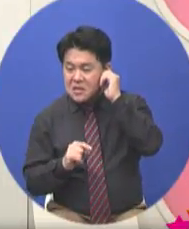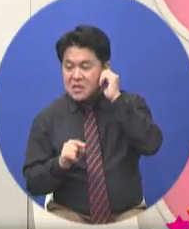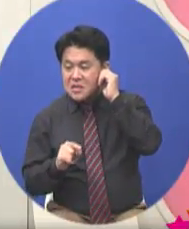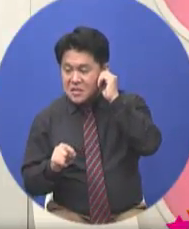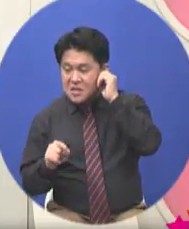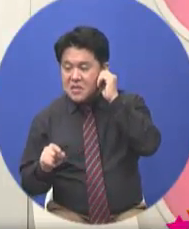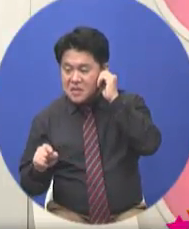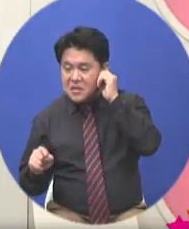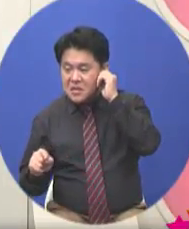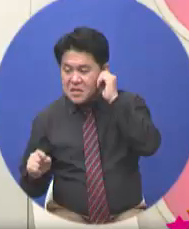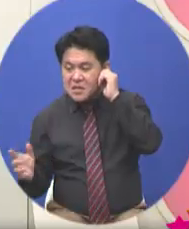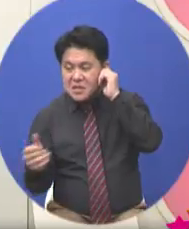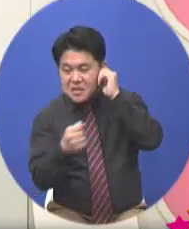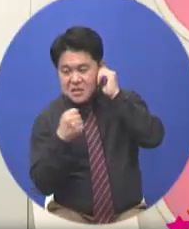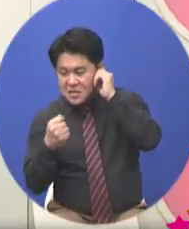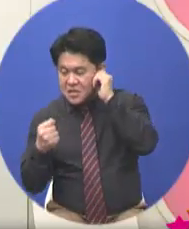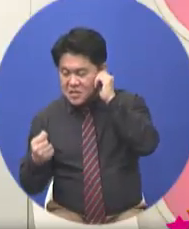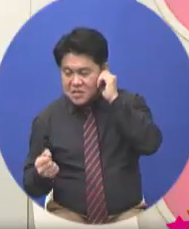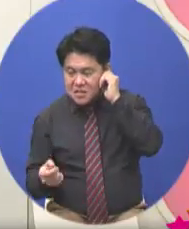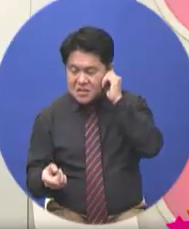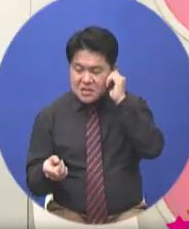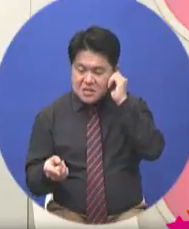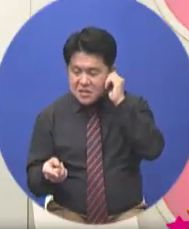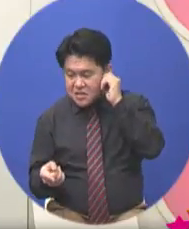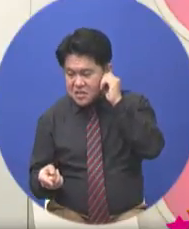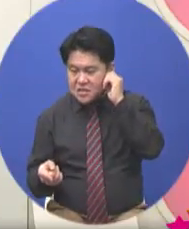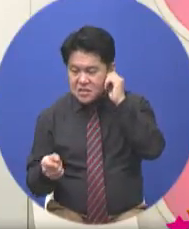조기를 단풍 잡아